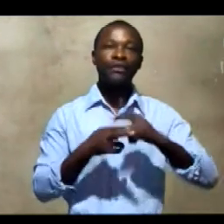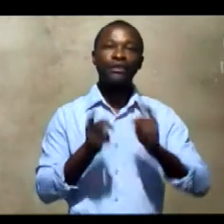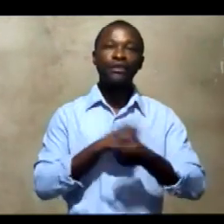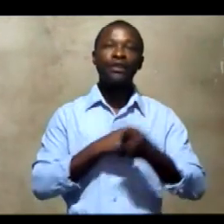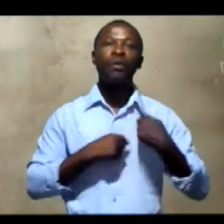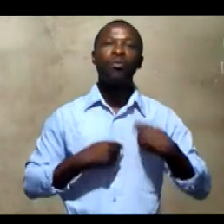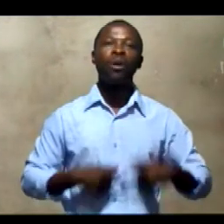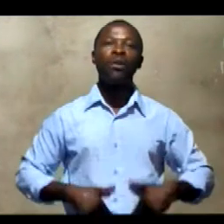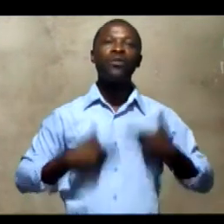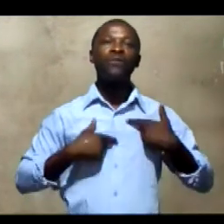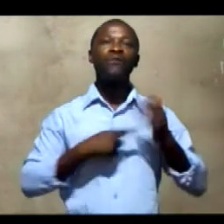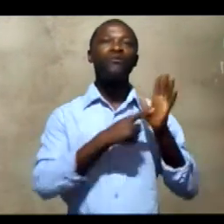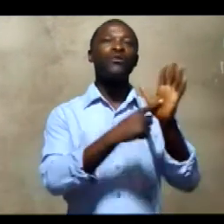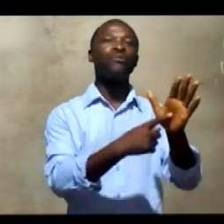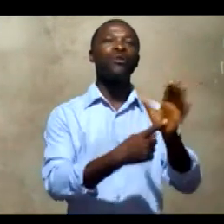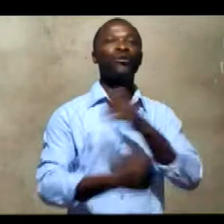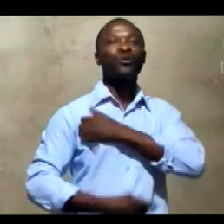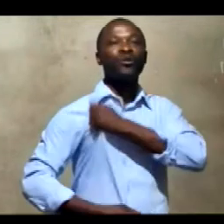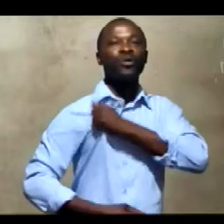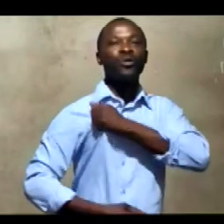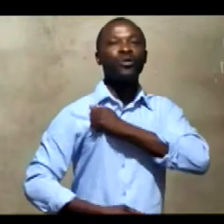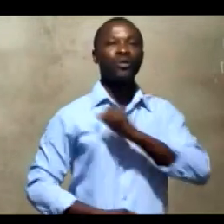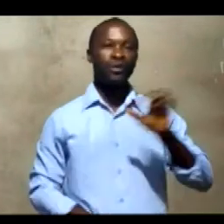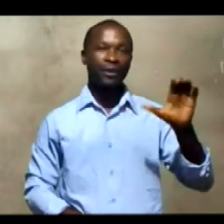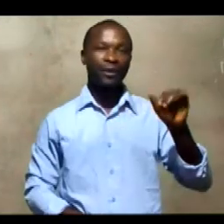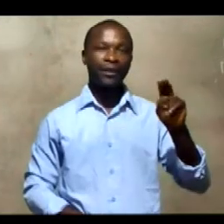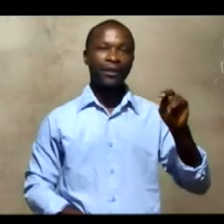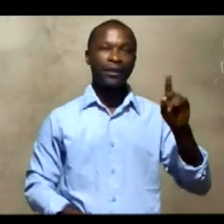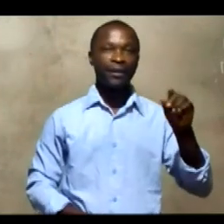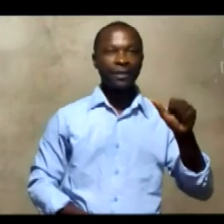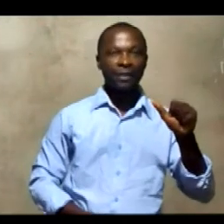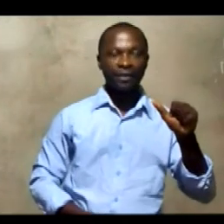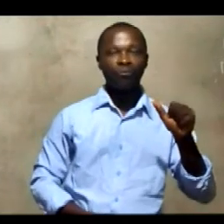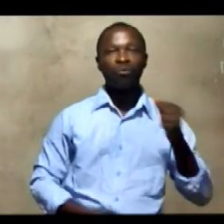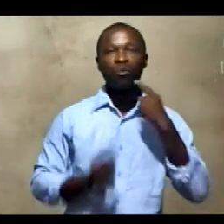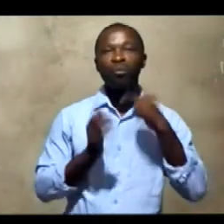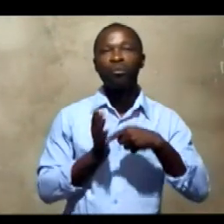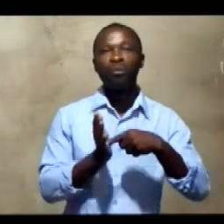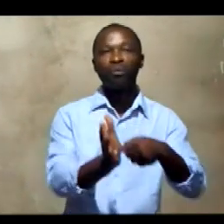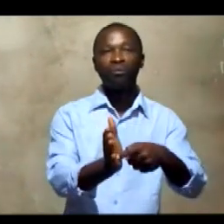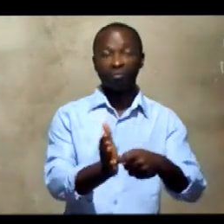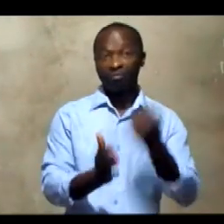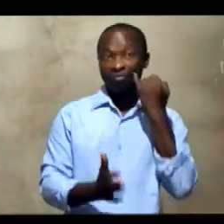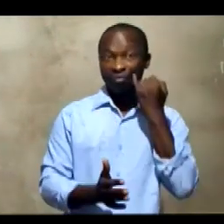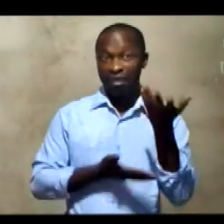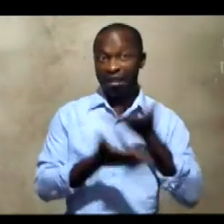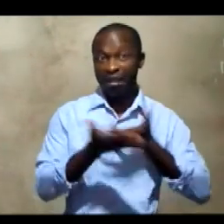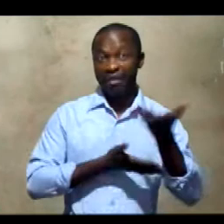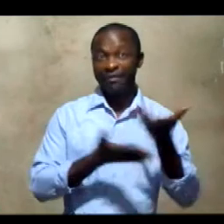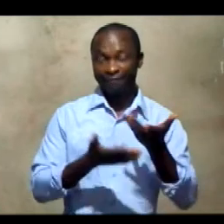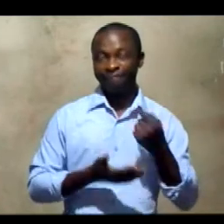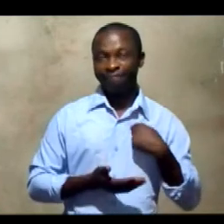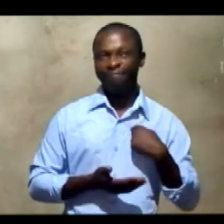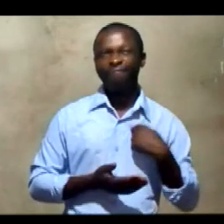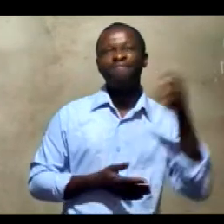Je l'ai proposé souvent le visa canadien. Oui, elle tombe dans nos filets parce que nous leur proposons le mariage,